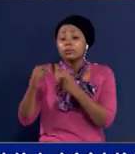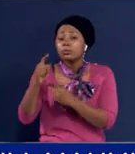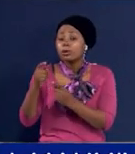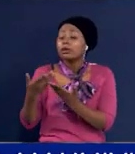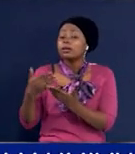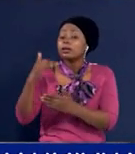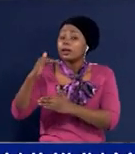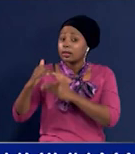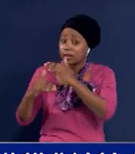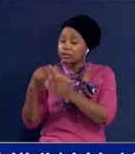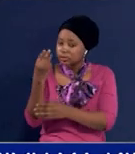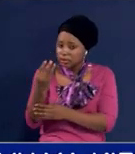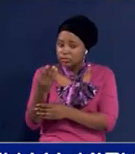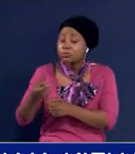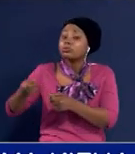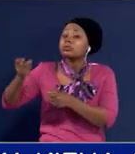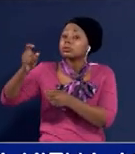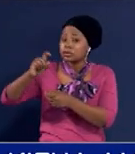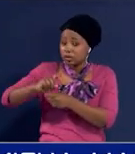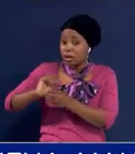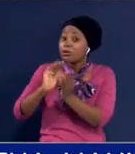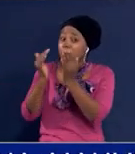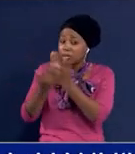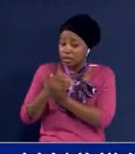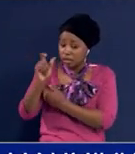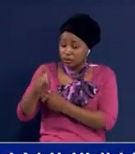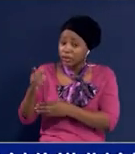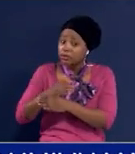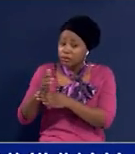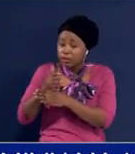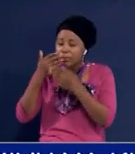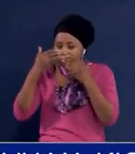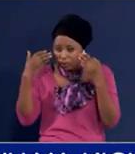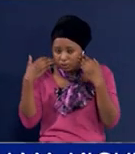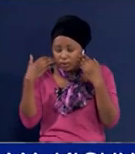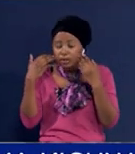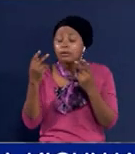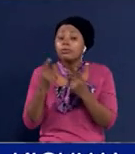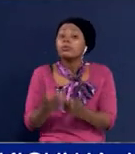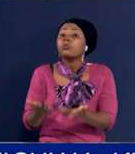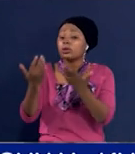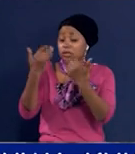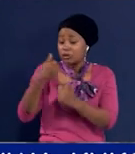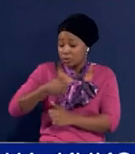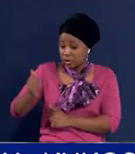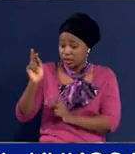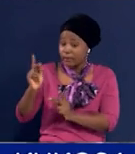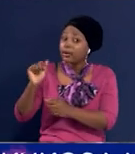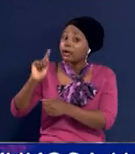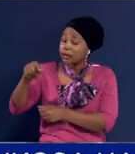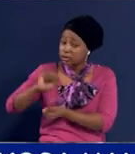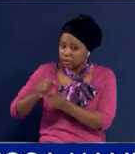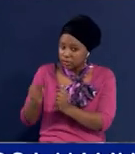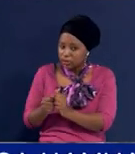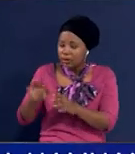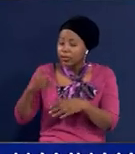mawili au matatu, unaongeza uwezekano wa kumkinga anayetumia barakoa, lakini vile vile uwezekano wa yeye kama ana tatizo,